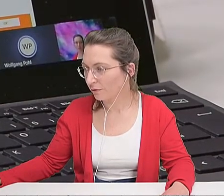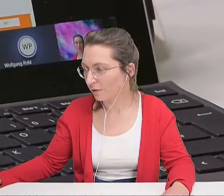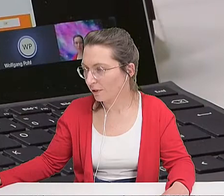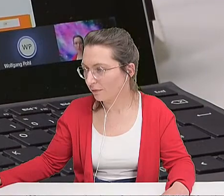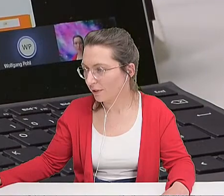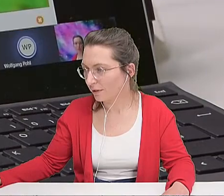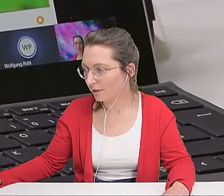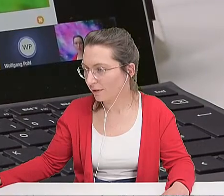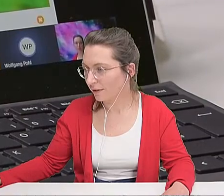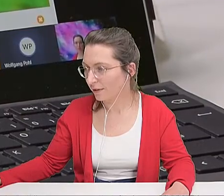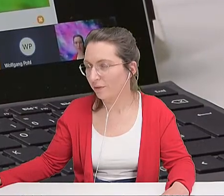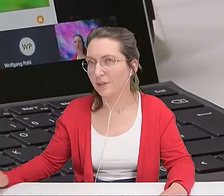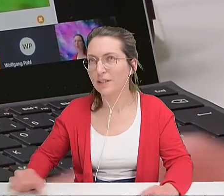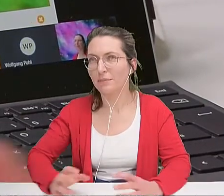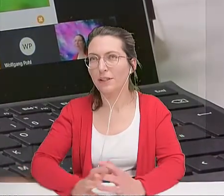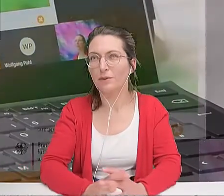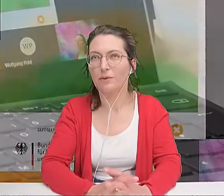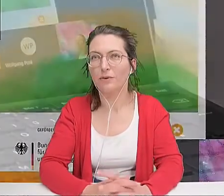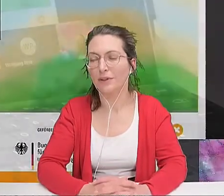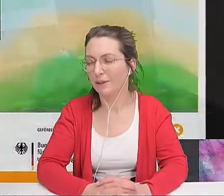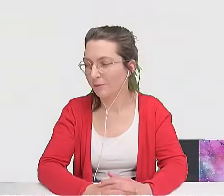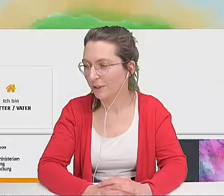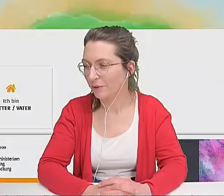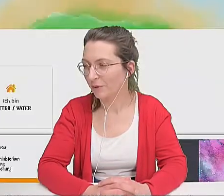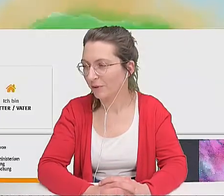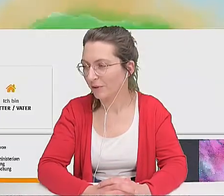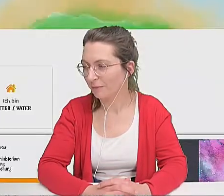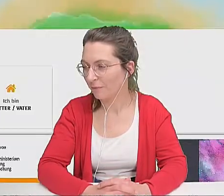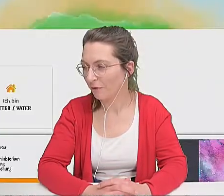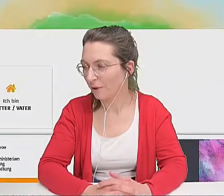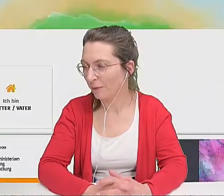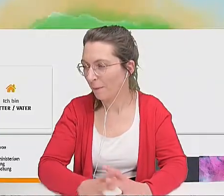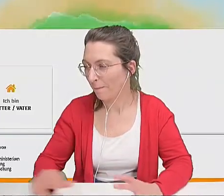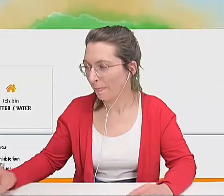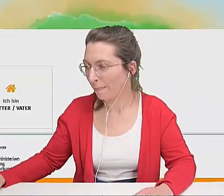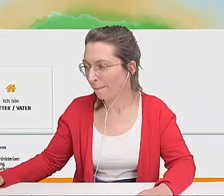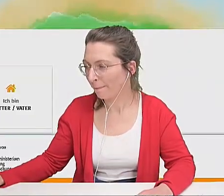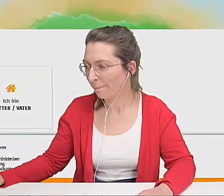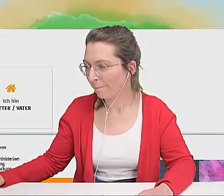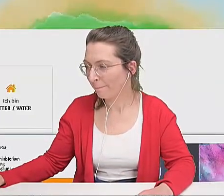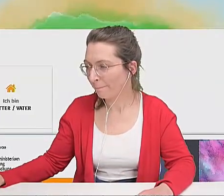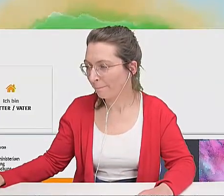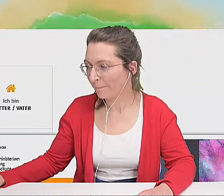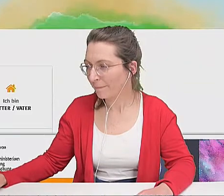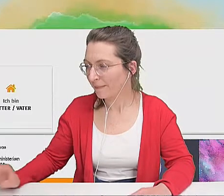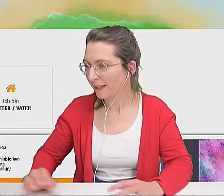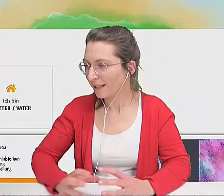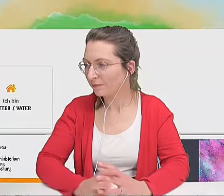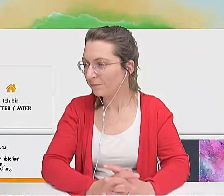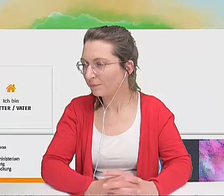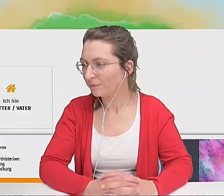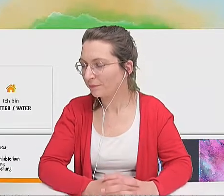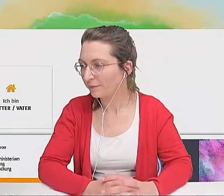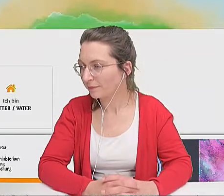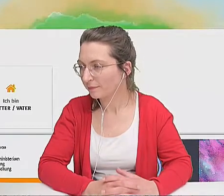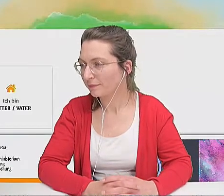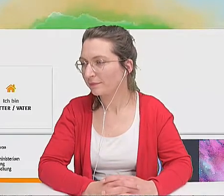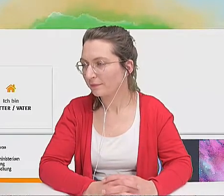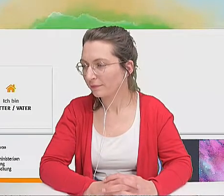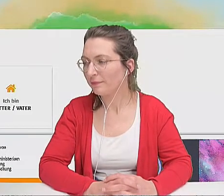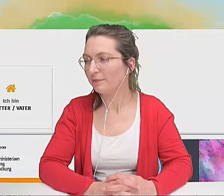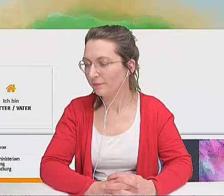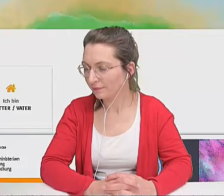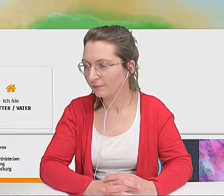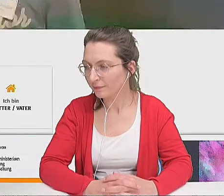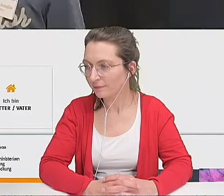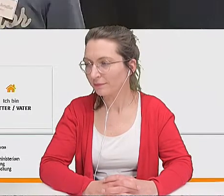gut verfolgt werden. Okay. Genau, so jetzt sieht man den groß im Hintergrund. Genau, wunderbar. Perfekt. Ja, genau, das ist erstmal